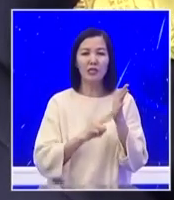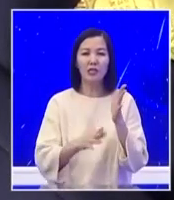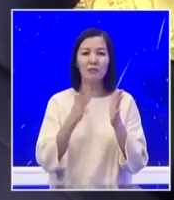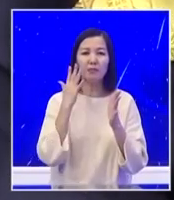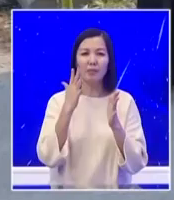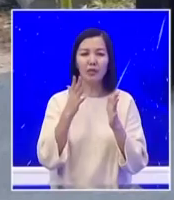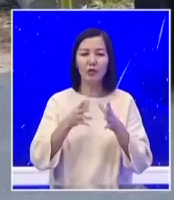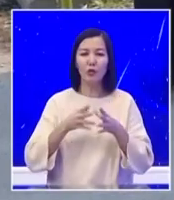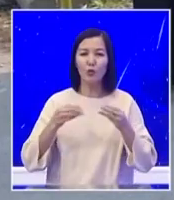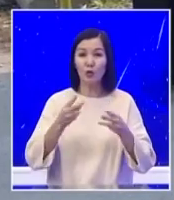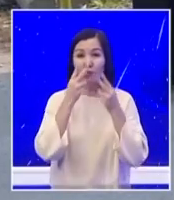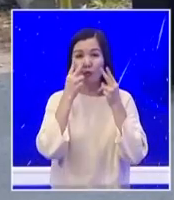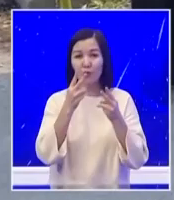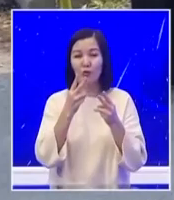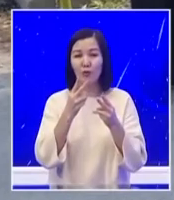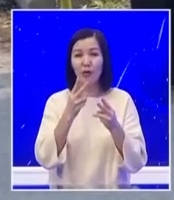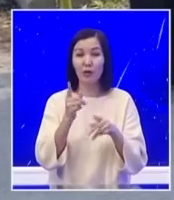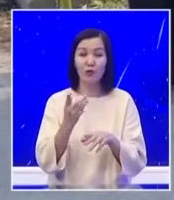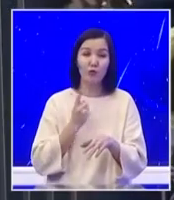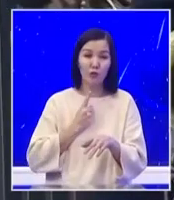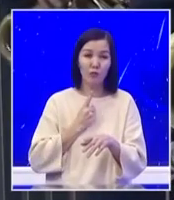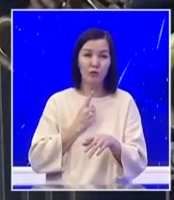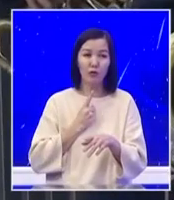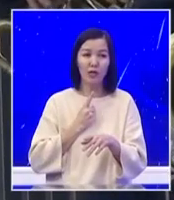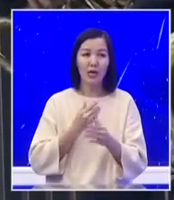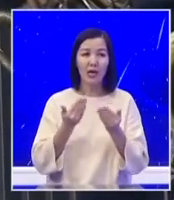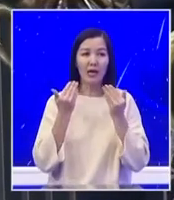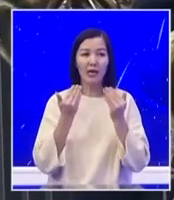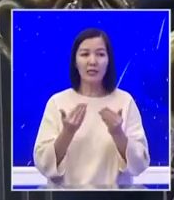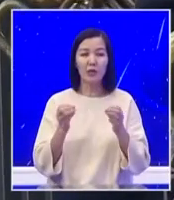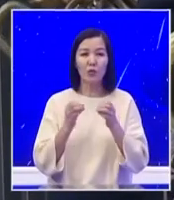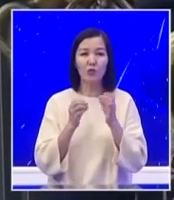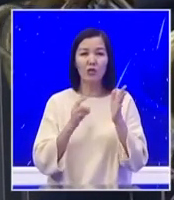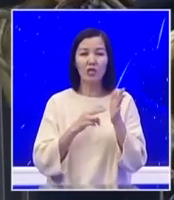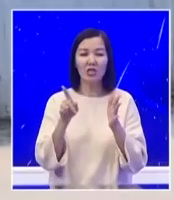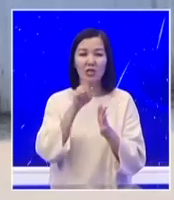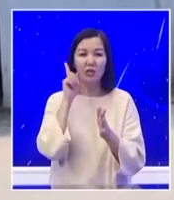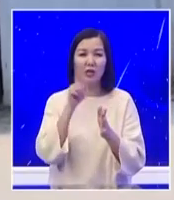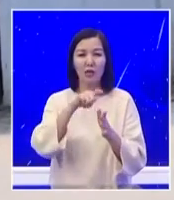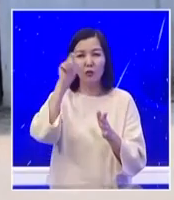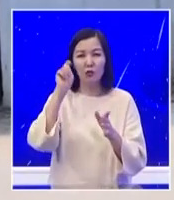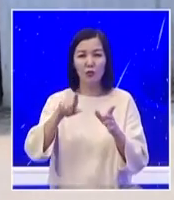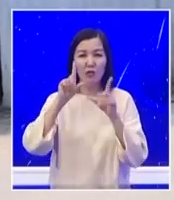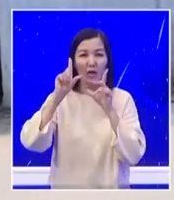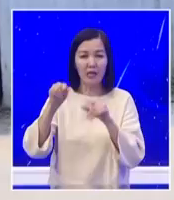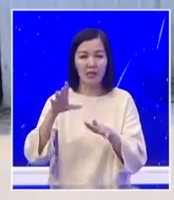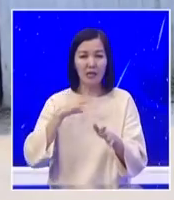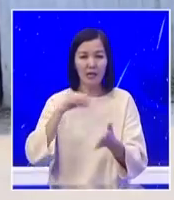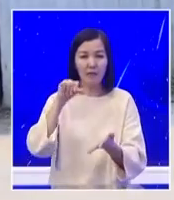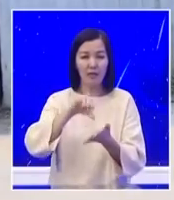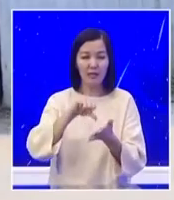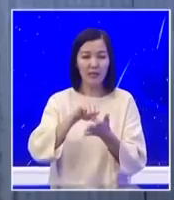бұйырғанын бақытқа балайды. Асыға тосып жүр. Мұрты жаңа тебіндеген 17 жасында майданға аттанған еді. Қылшылдаған бозбала